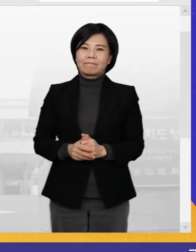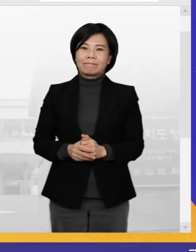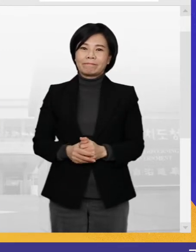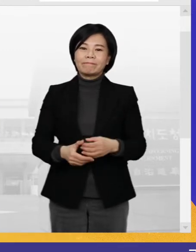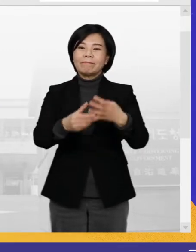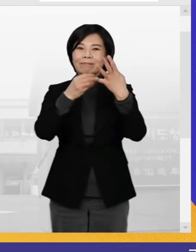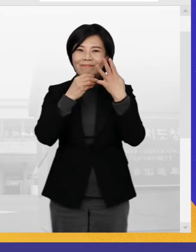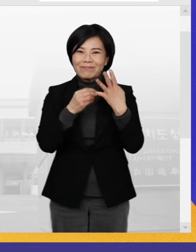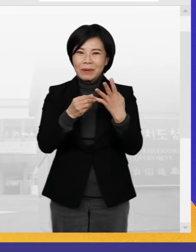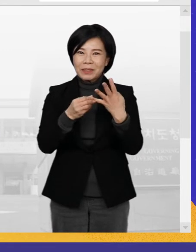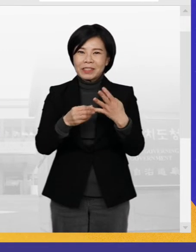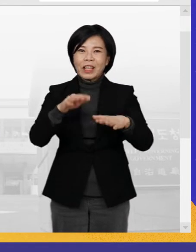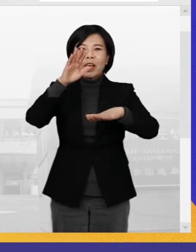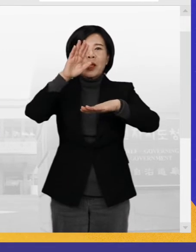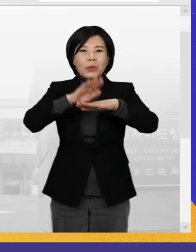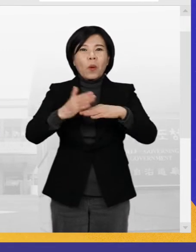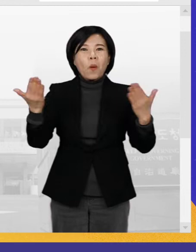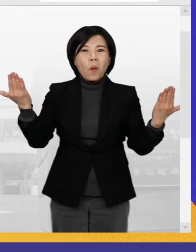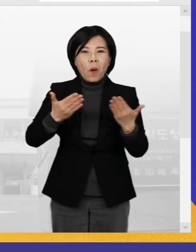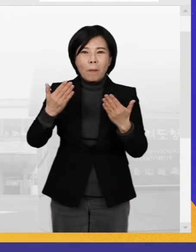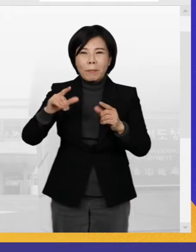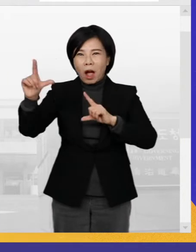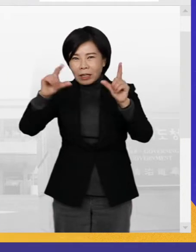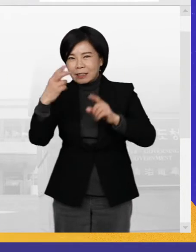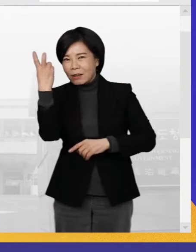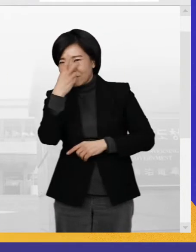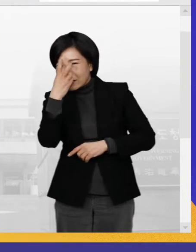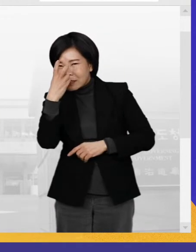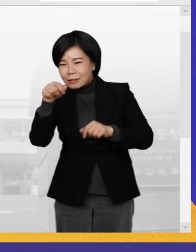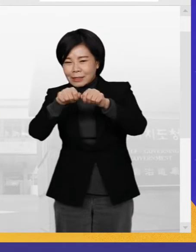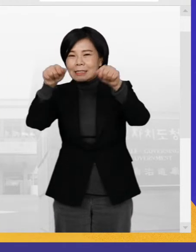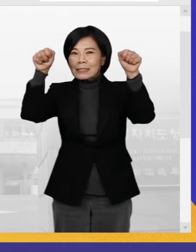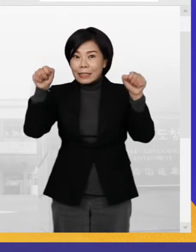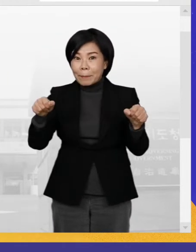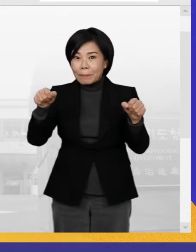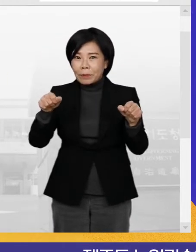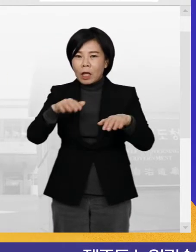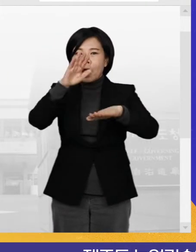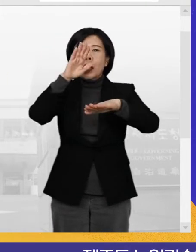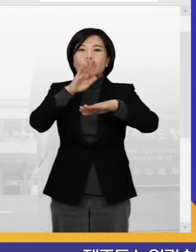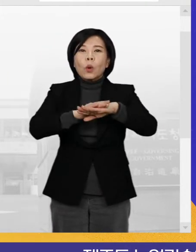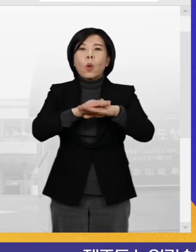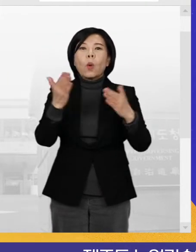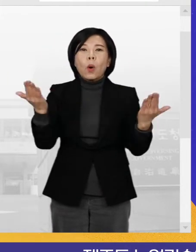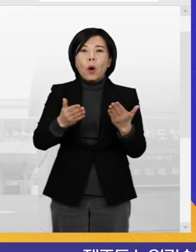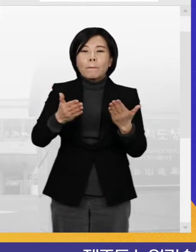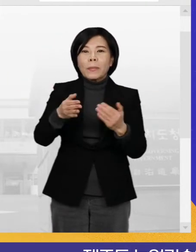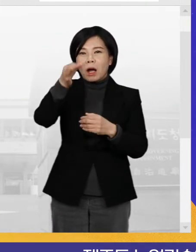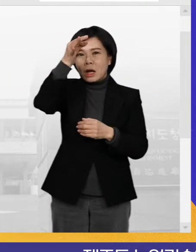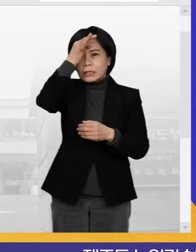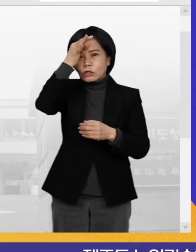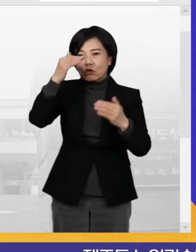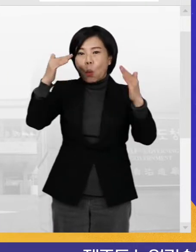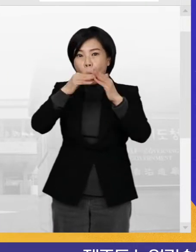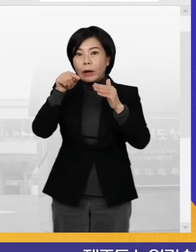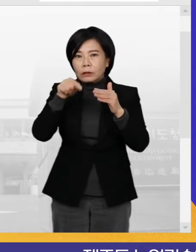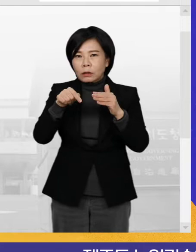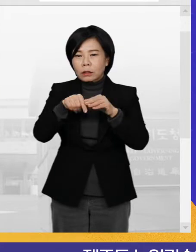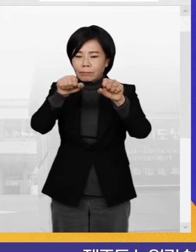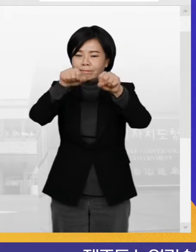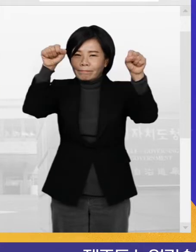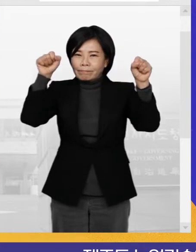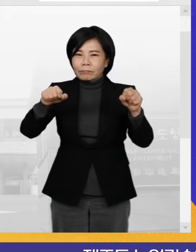차지했습니다. 네 번째, 농업기상관측 시스템입니다. 제주도 농업기술원은 농업기상관측